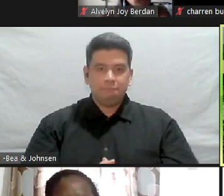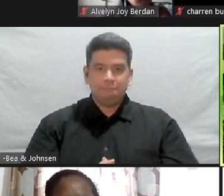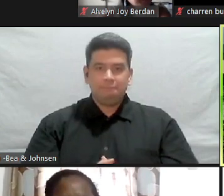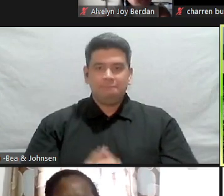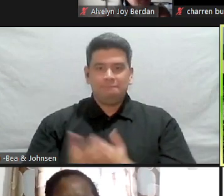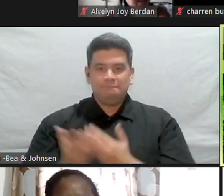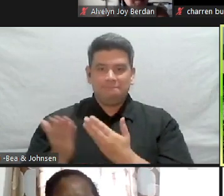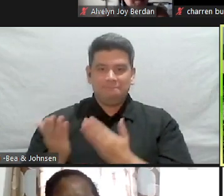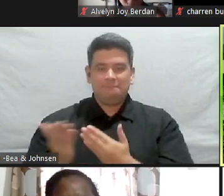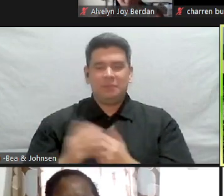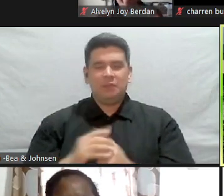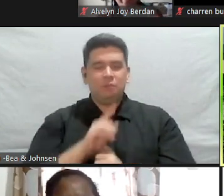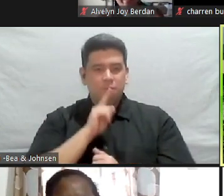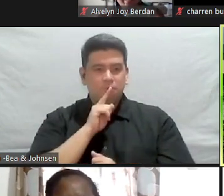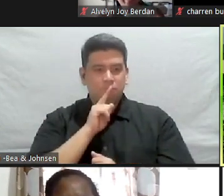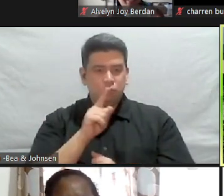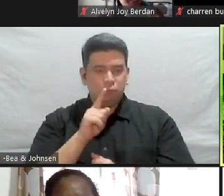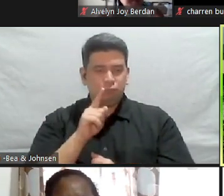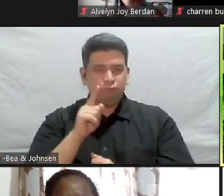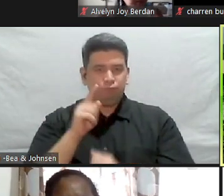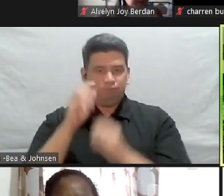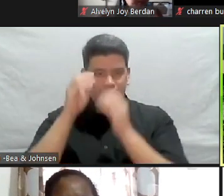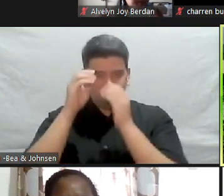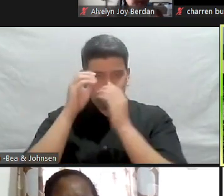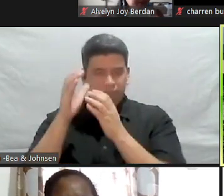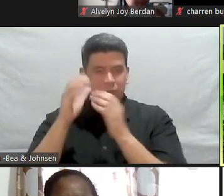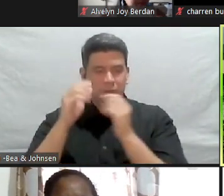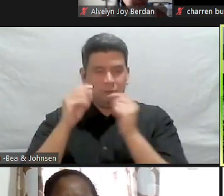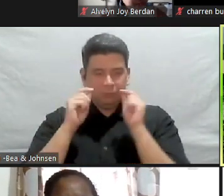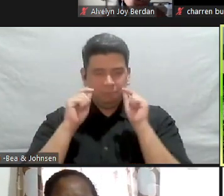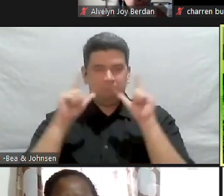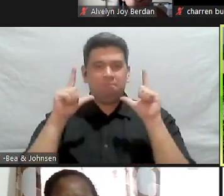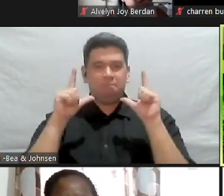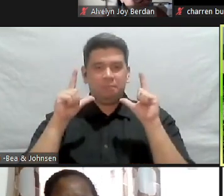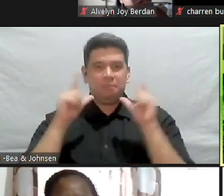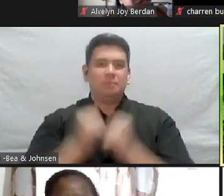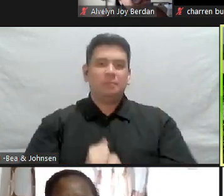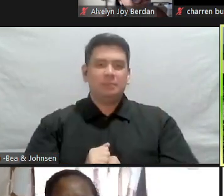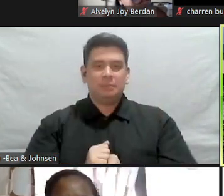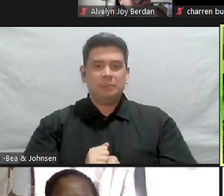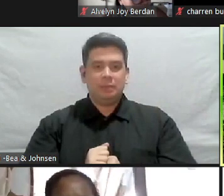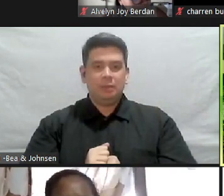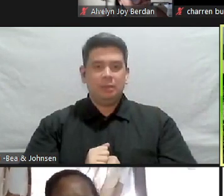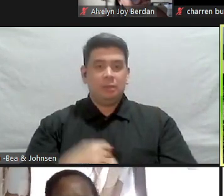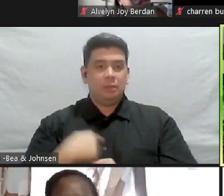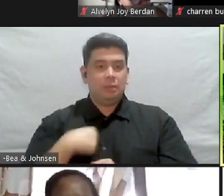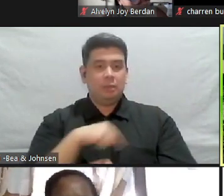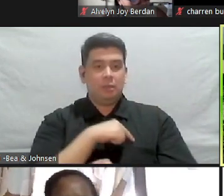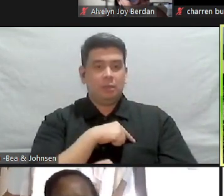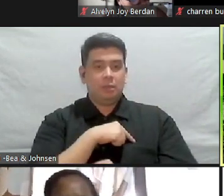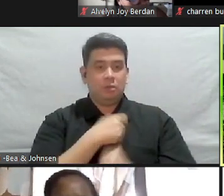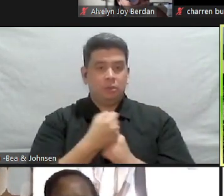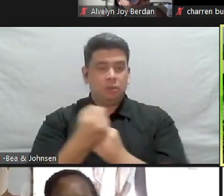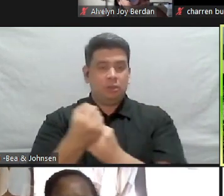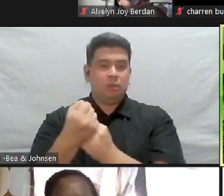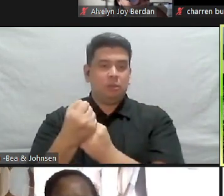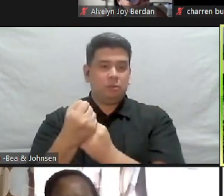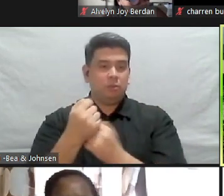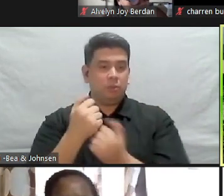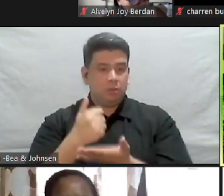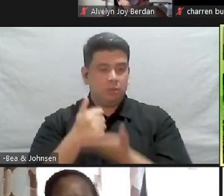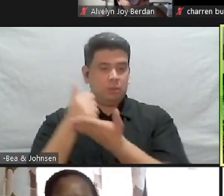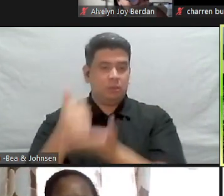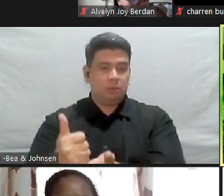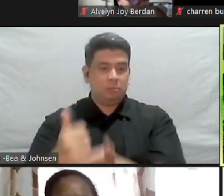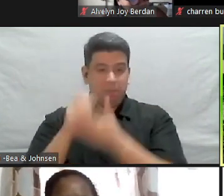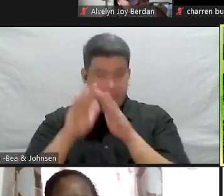Ano? Kayo yung tunay na namulat. Kaya tumulong tayo para yung ating mga anak, kapitbahay ay mamulat